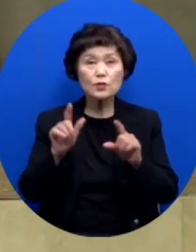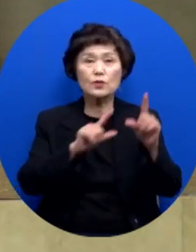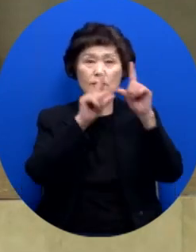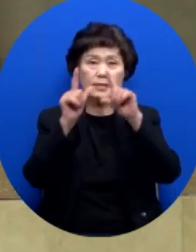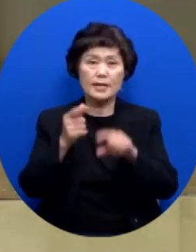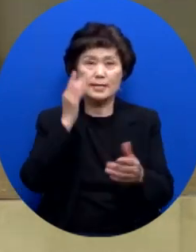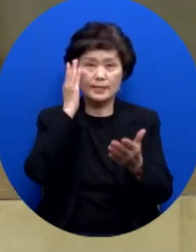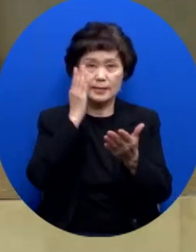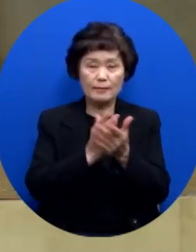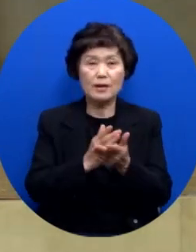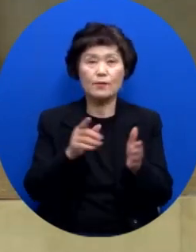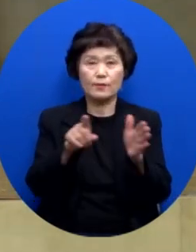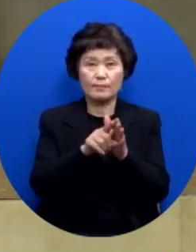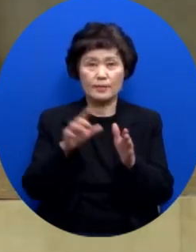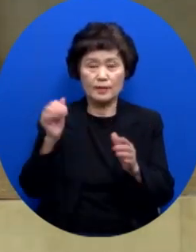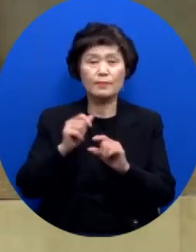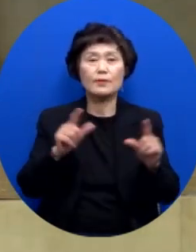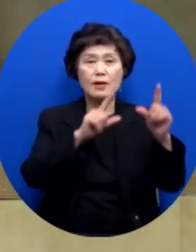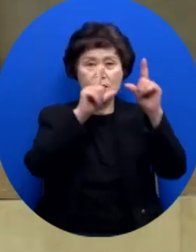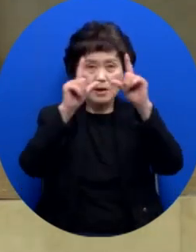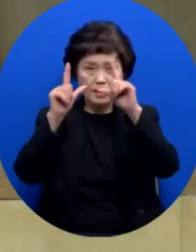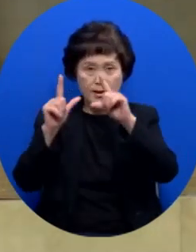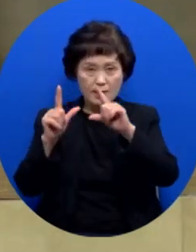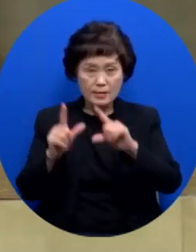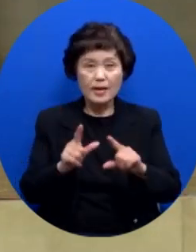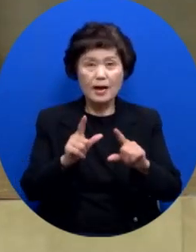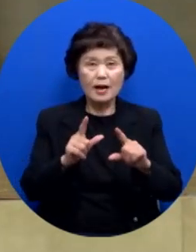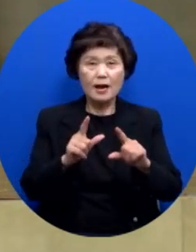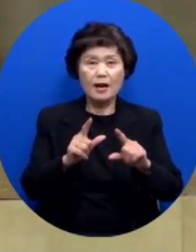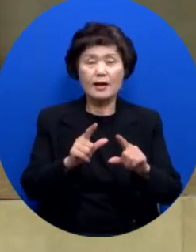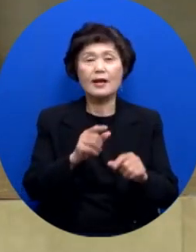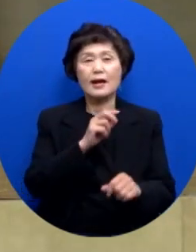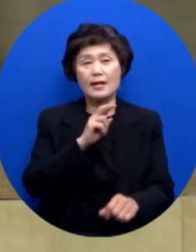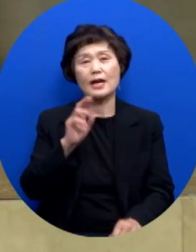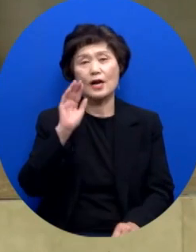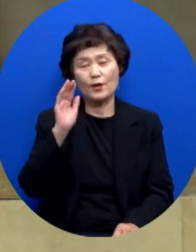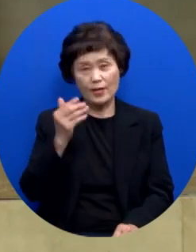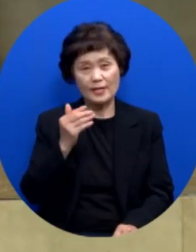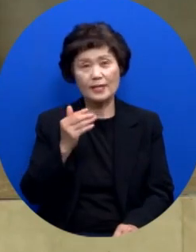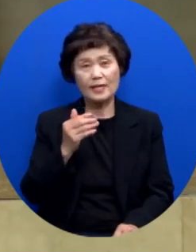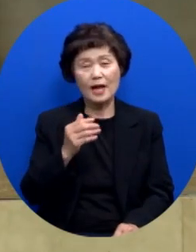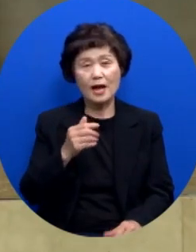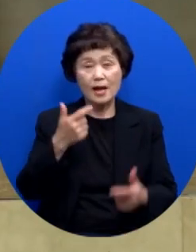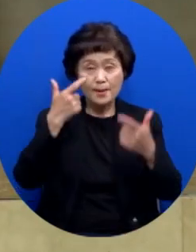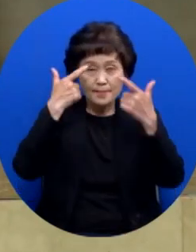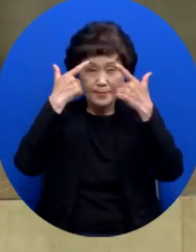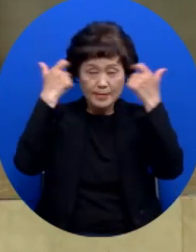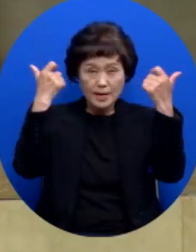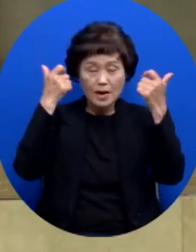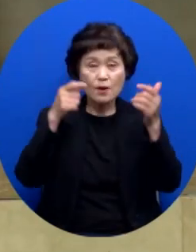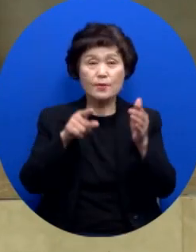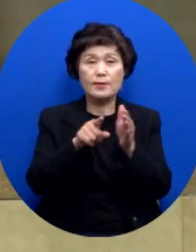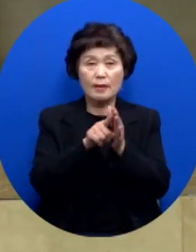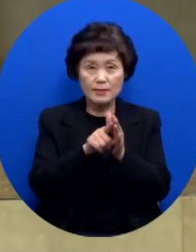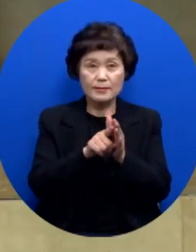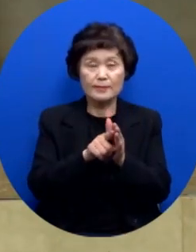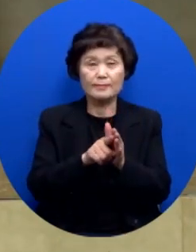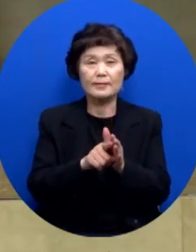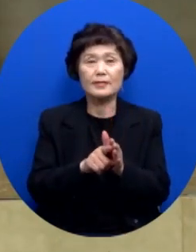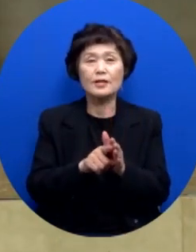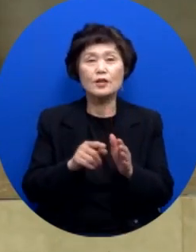믿음으로 삶을 승부를 내는 그런 아주 일사각오의 신앙을 이제